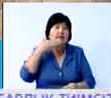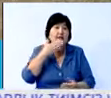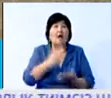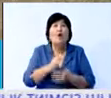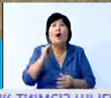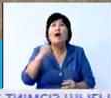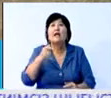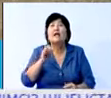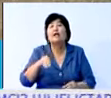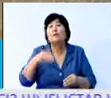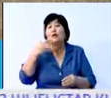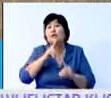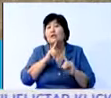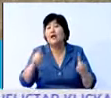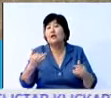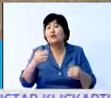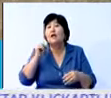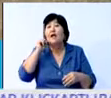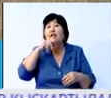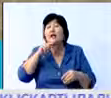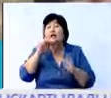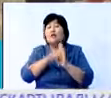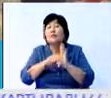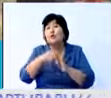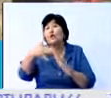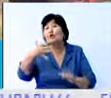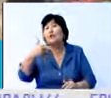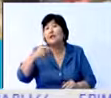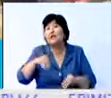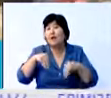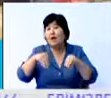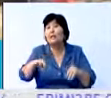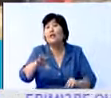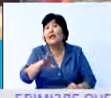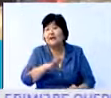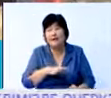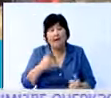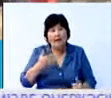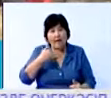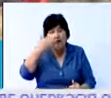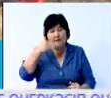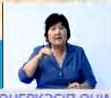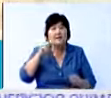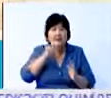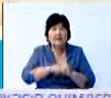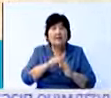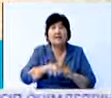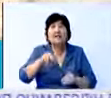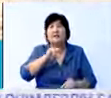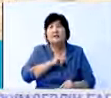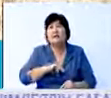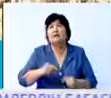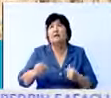Сондай-ақ әйгерім атты күріштің жаңа түрі тәжірибе негізінде 25 гектар алқапқа орналастырылғанда. Ала жаздай аты жағалап маңдайы күнге